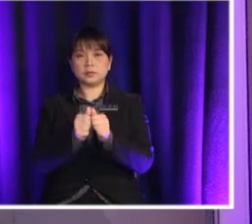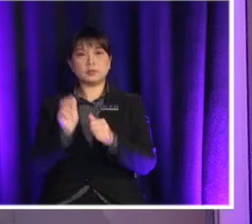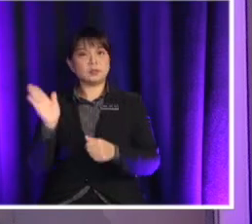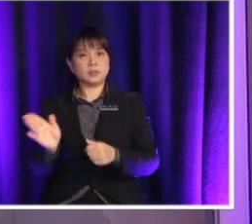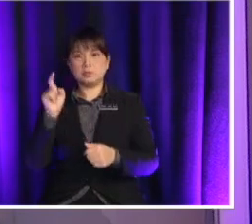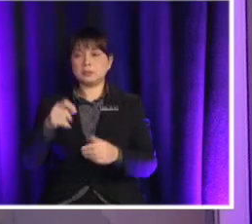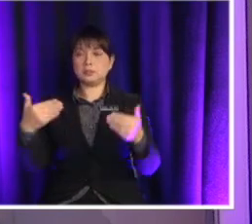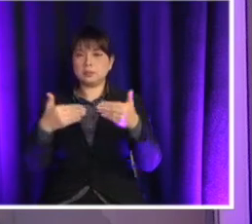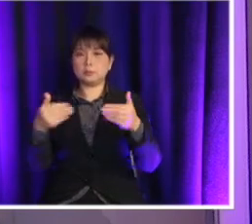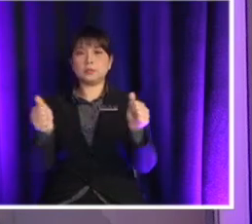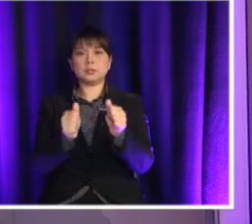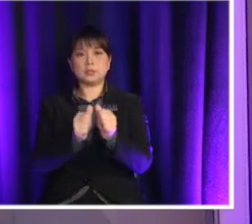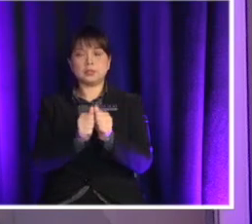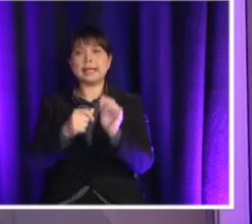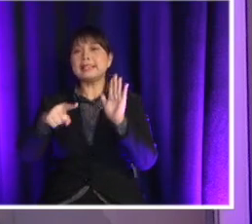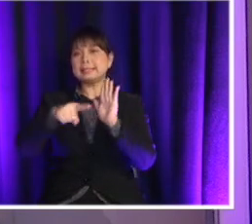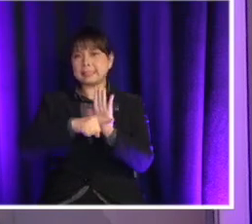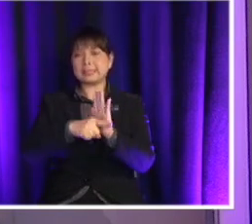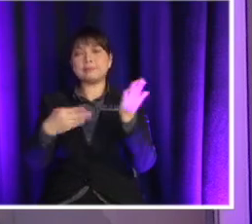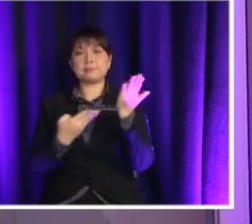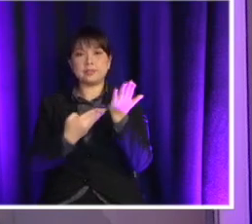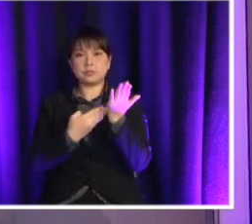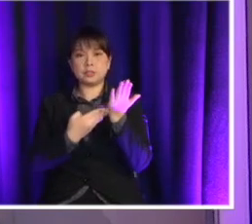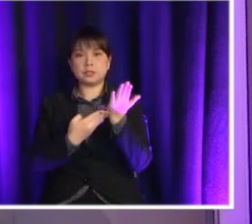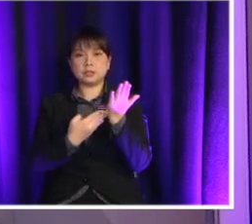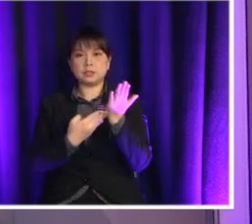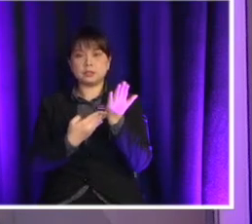negatif tadi. Negatif bateri. Okey, so